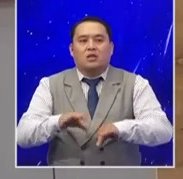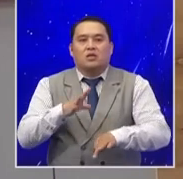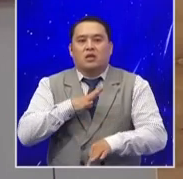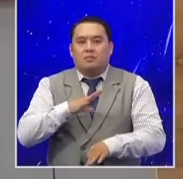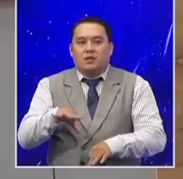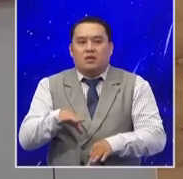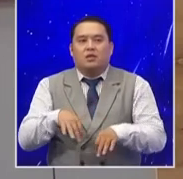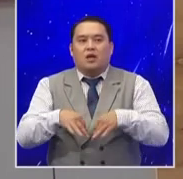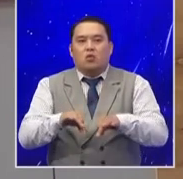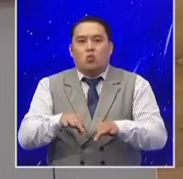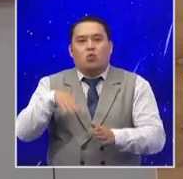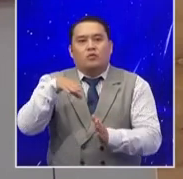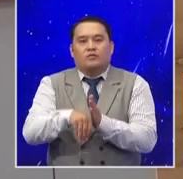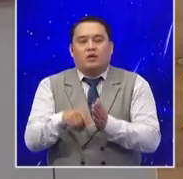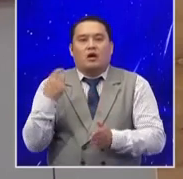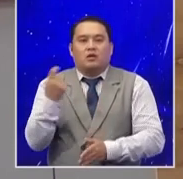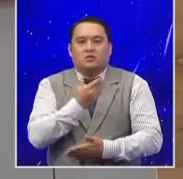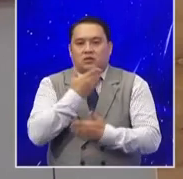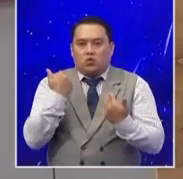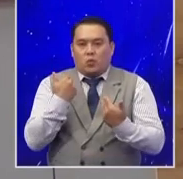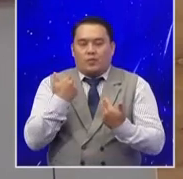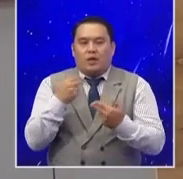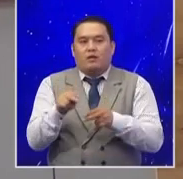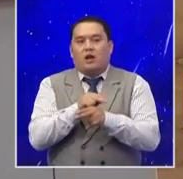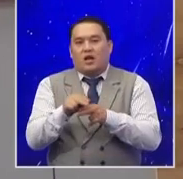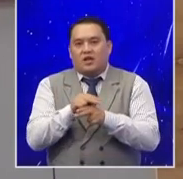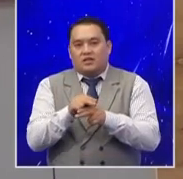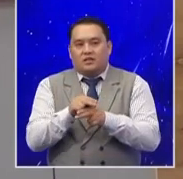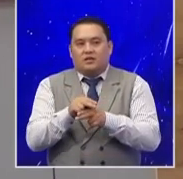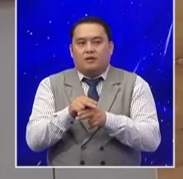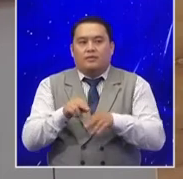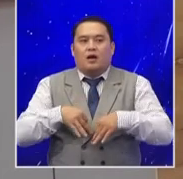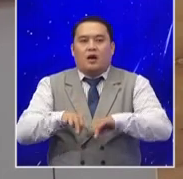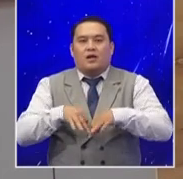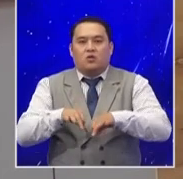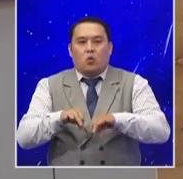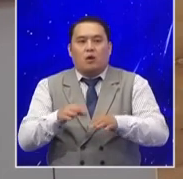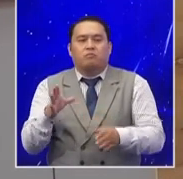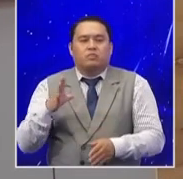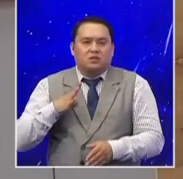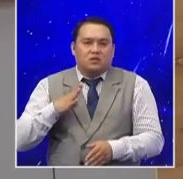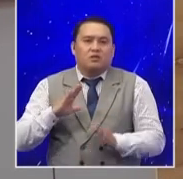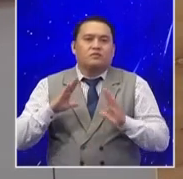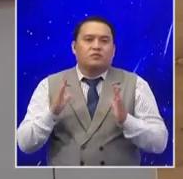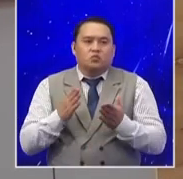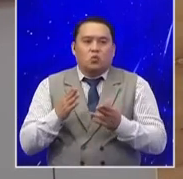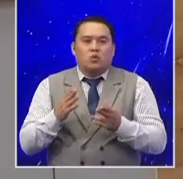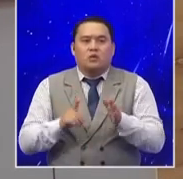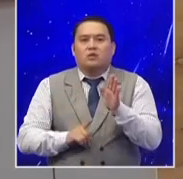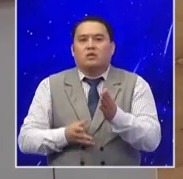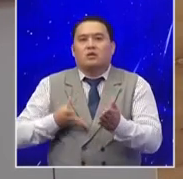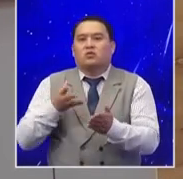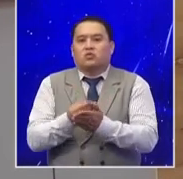принадлежит налогоплательщику. Второе – это корректировка сведений по транспортным средствам. То есть бывает, некорректно